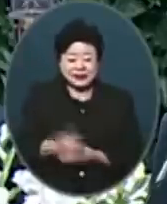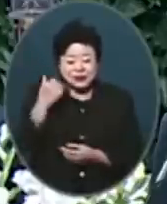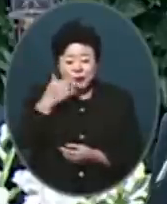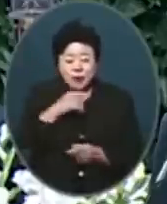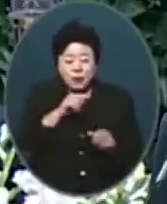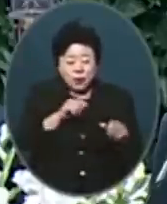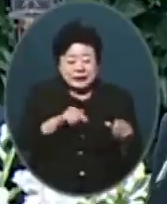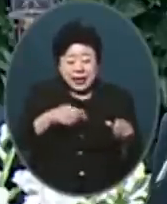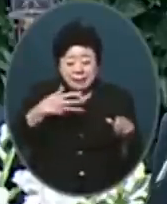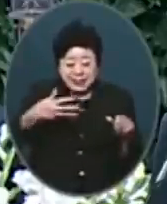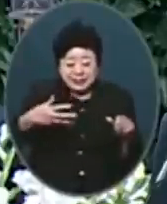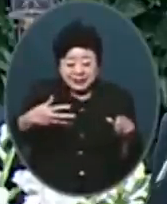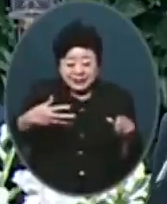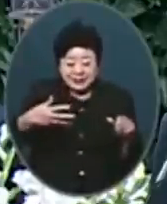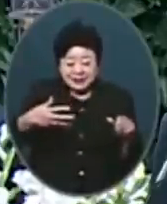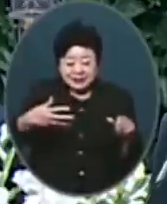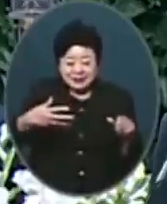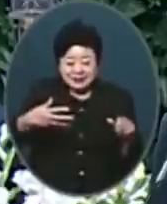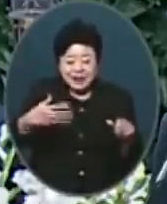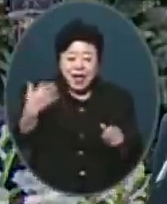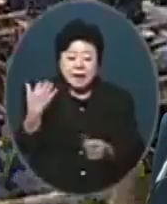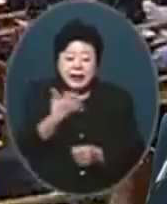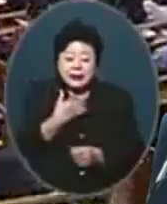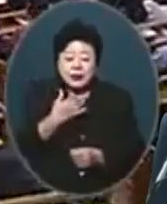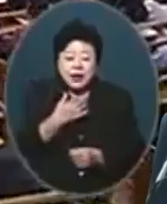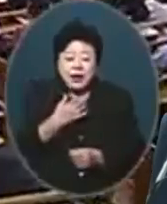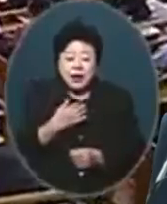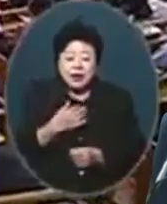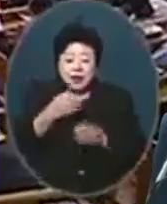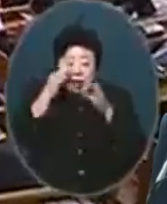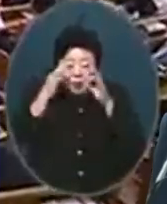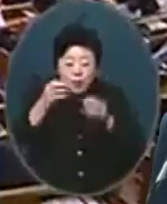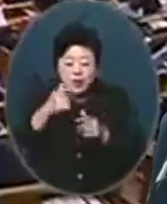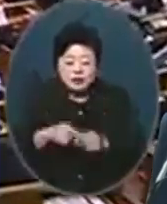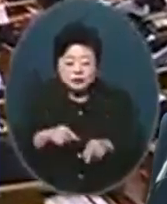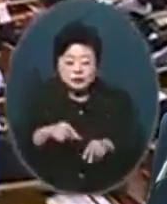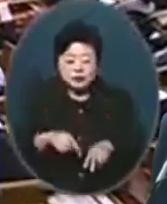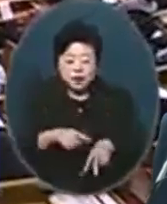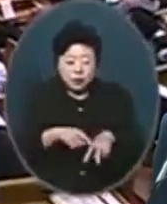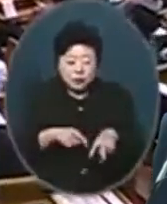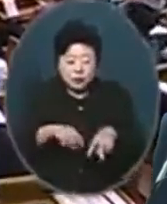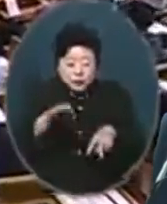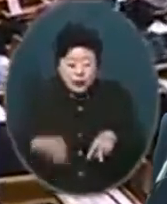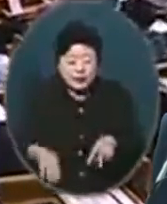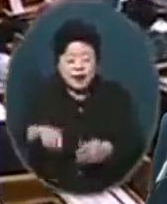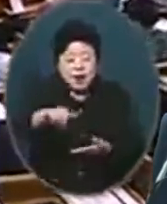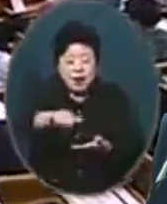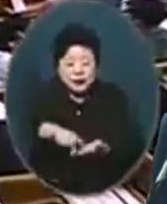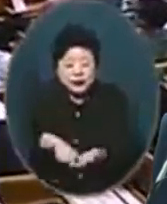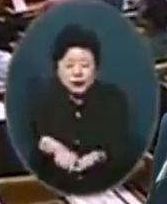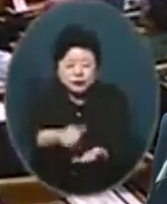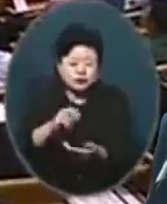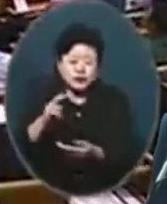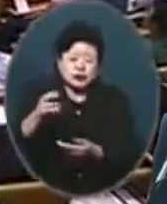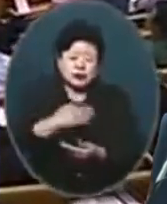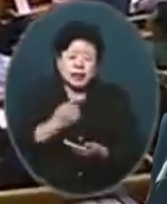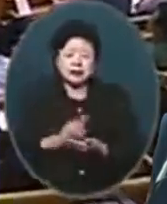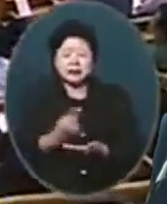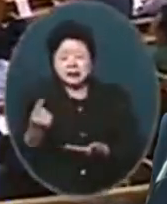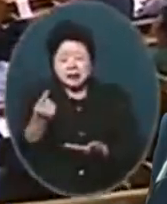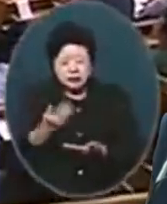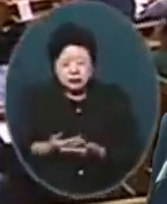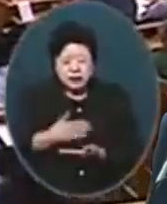누가복음 5장 8절에 보면 시몬 베드로가 이를 보고 예수의 무릎 아래 엎드려 이르되 주여 나를